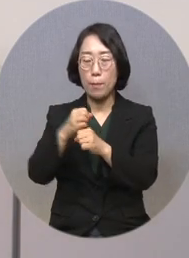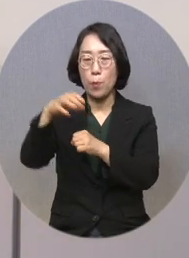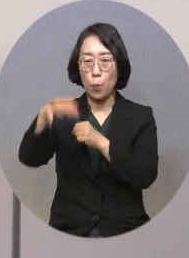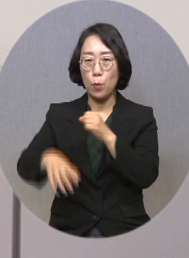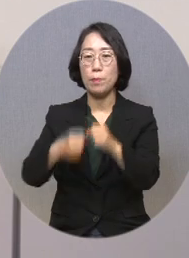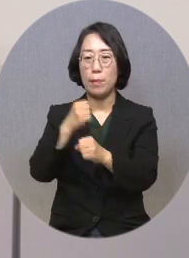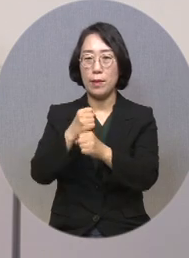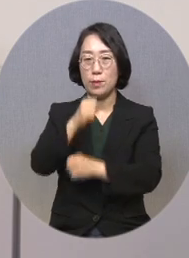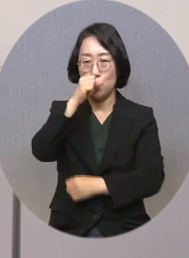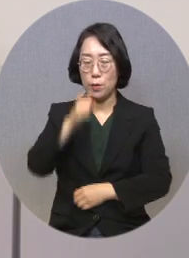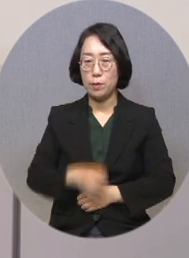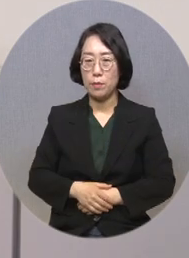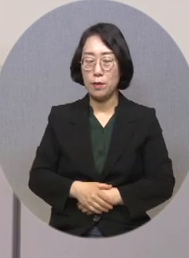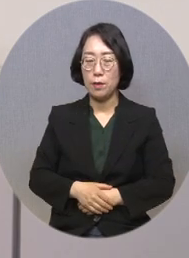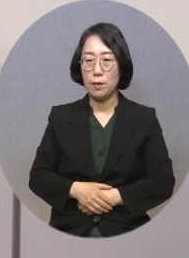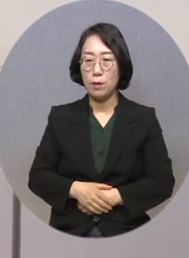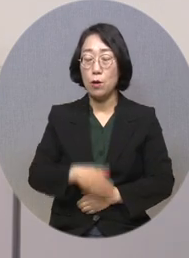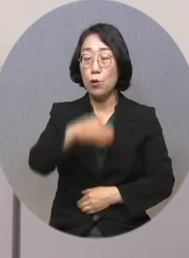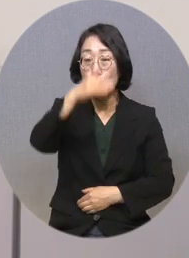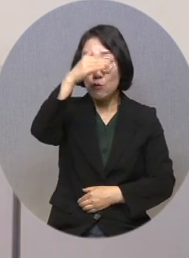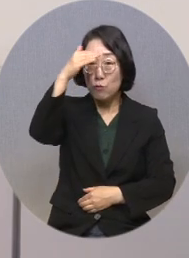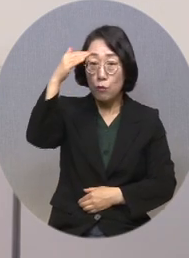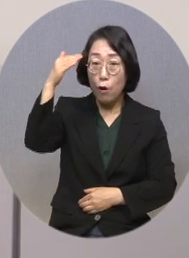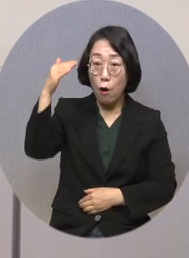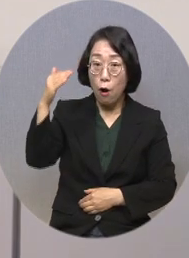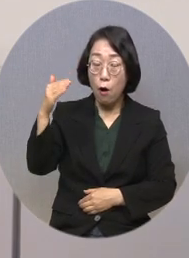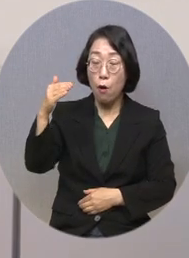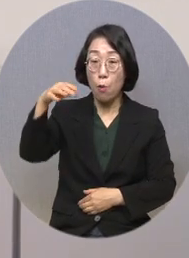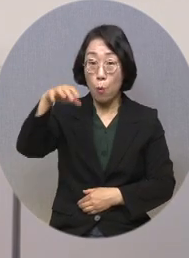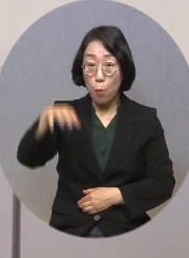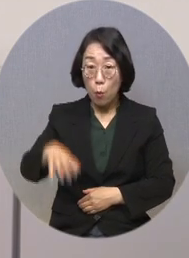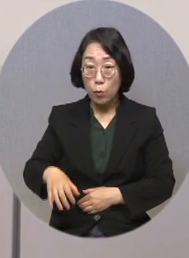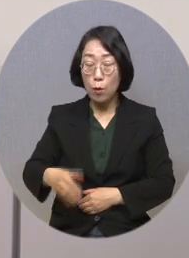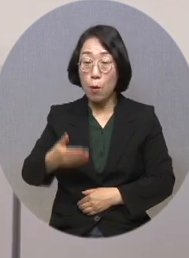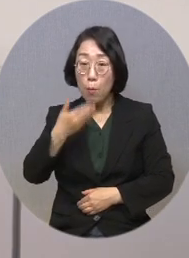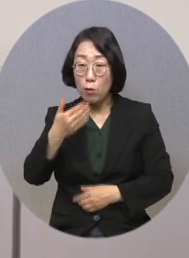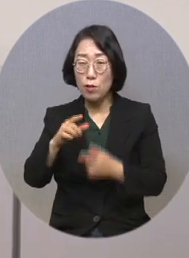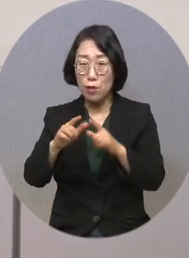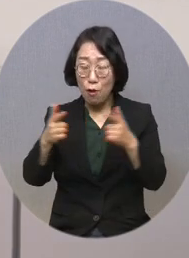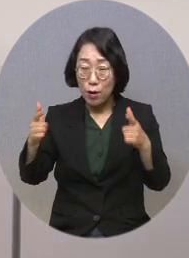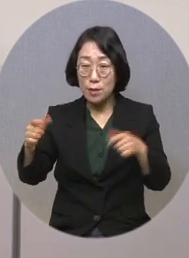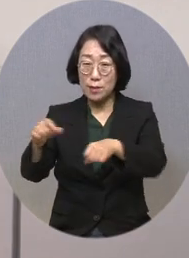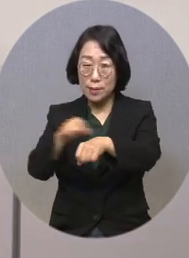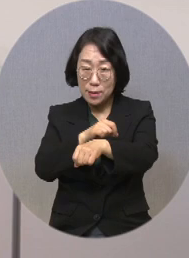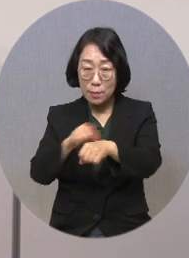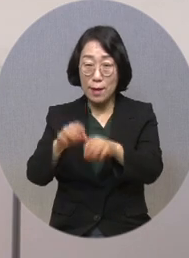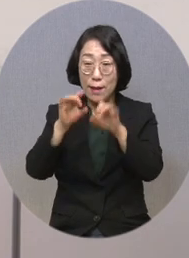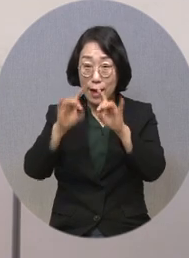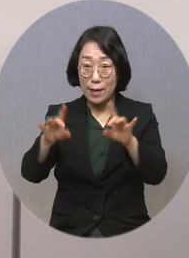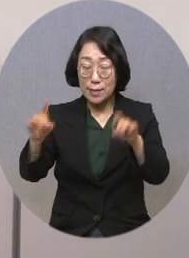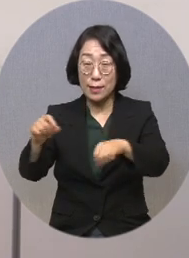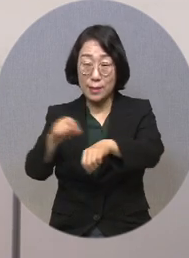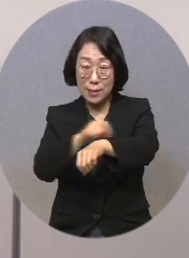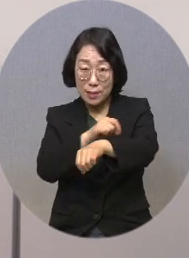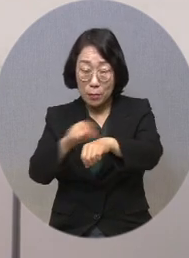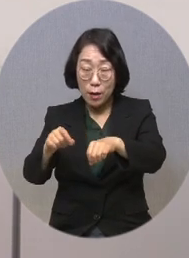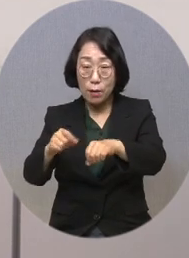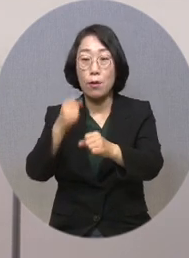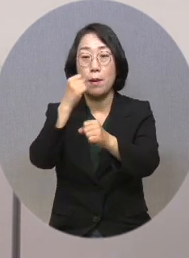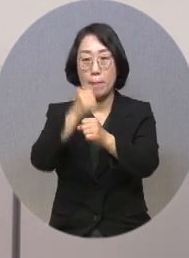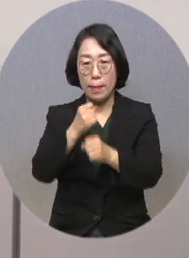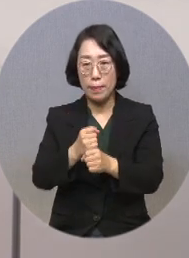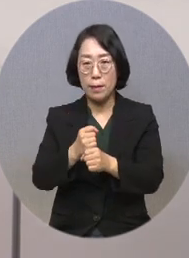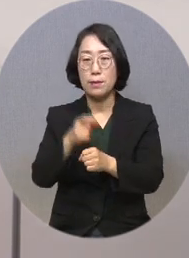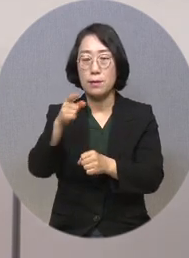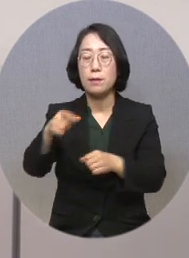즉 볼거리와 즐길거리가 가득한 전통시장만의 특색 있는 콘텐츠를 개발해야